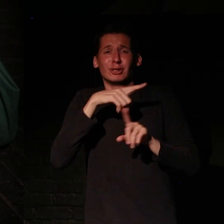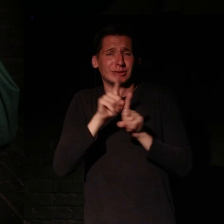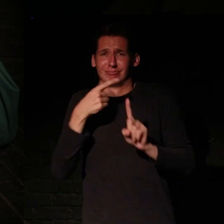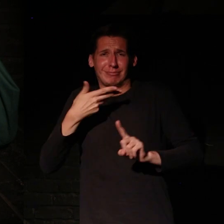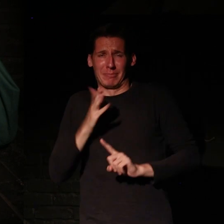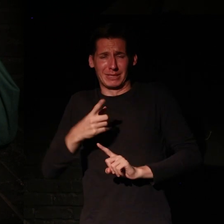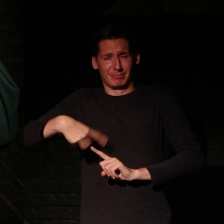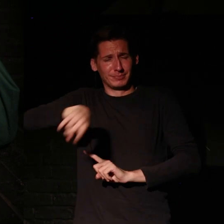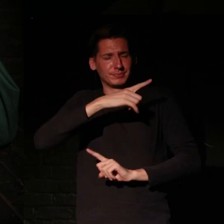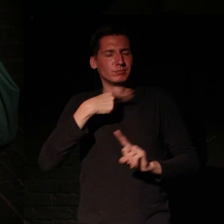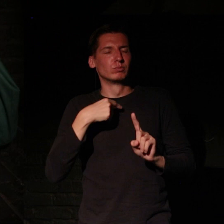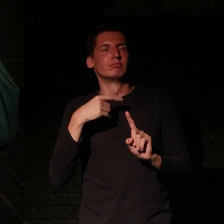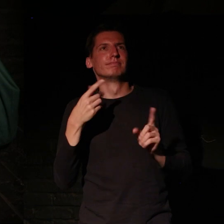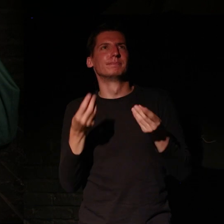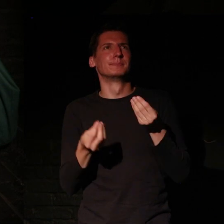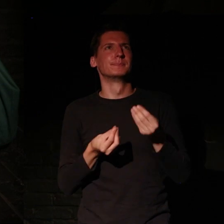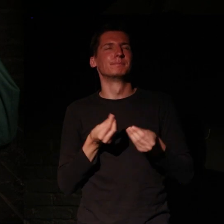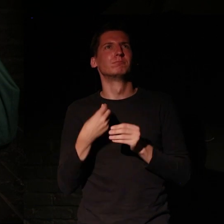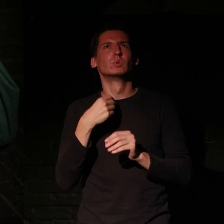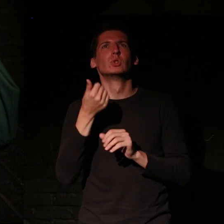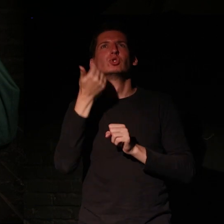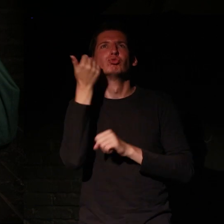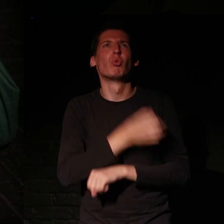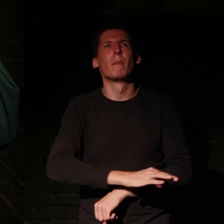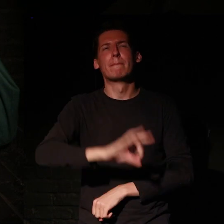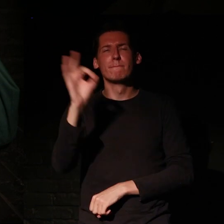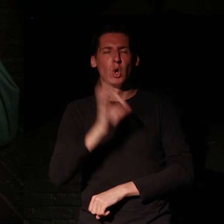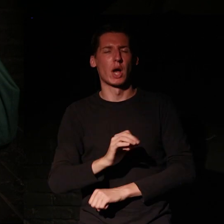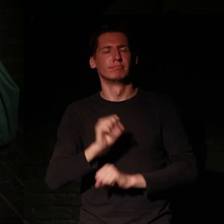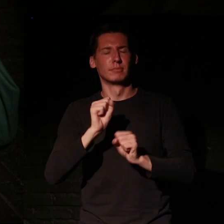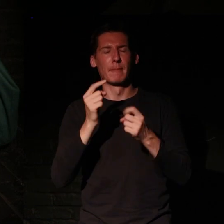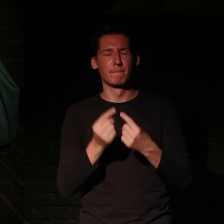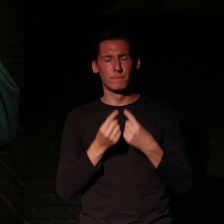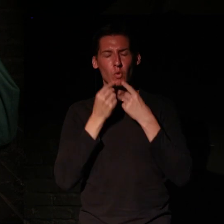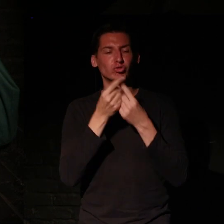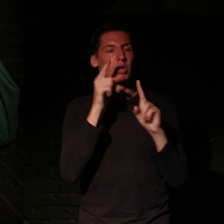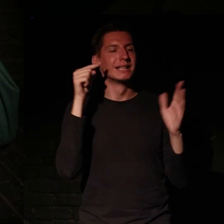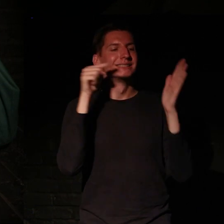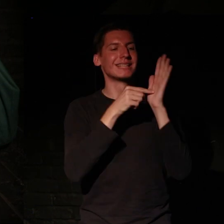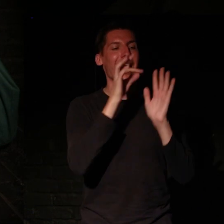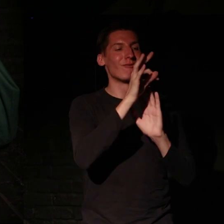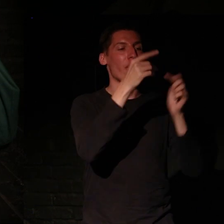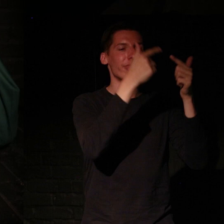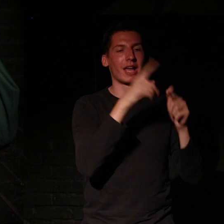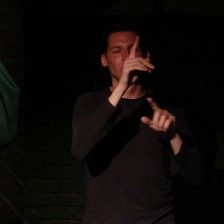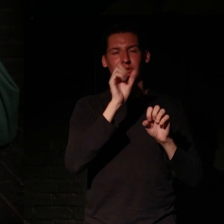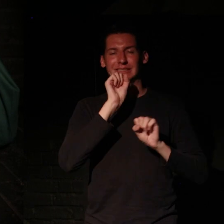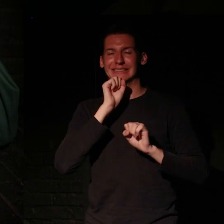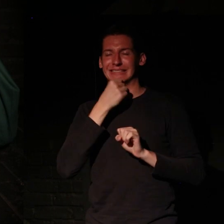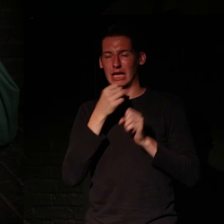mieli też szansy w 100% powiedzieć, że recepcja tego tekstu w starożytności była